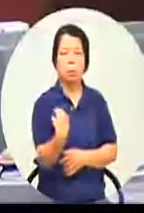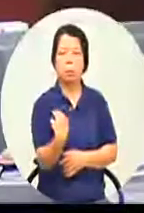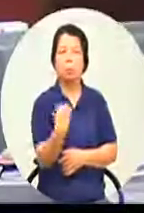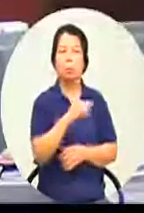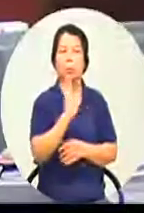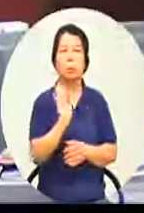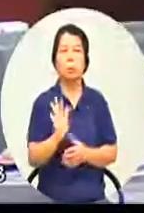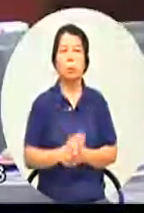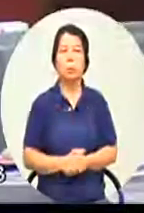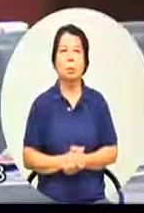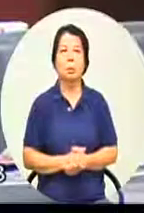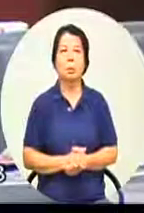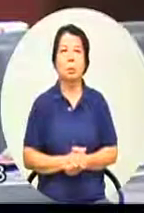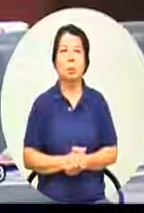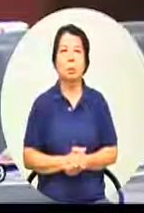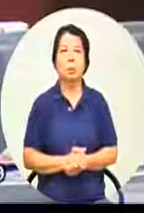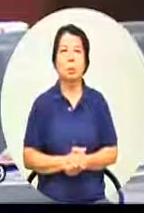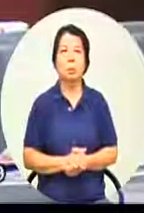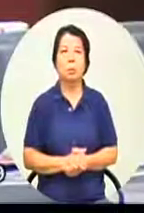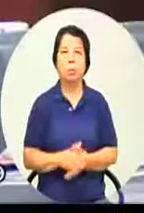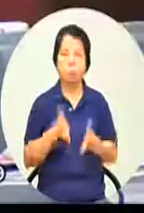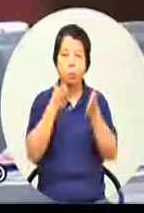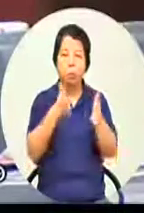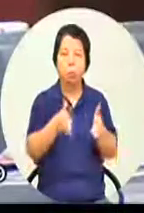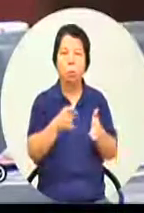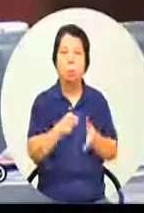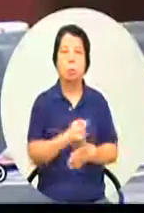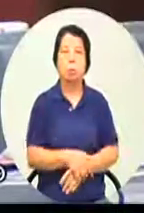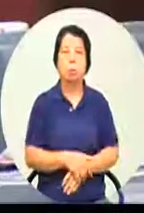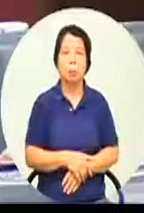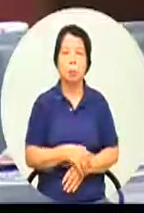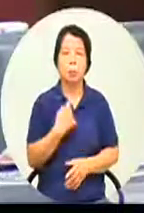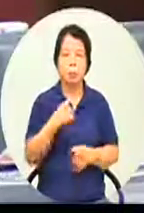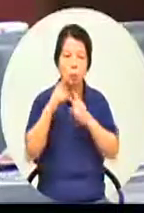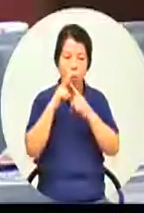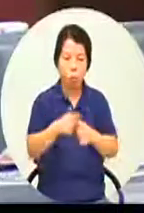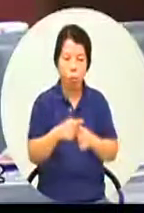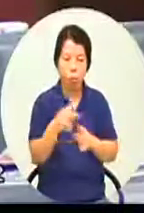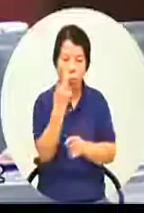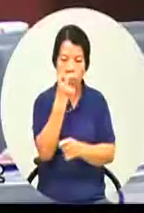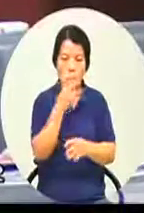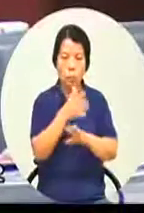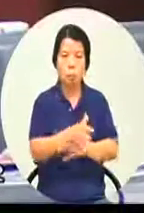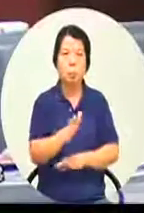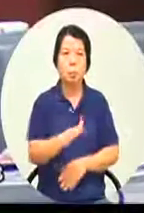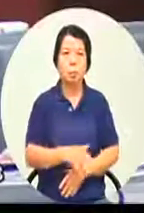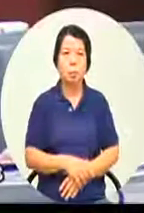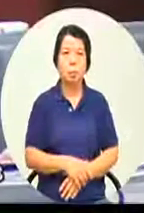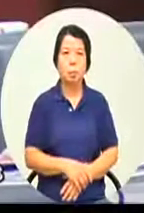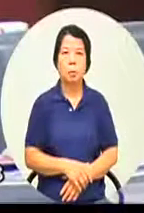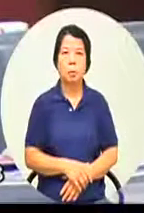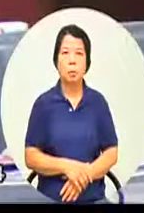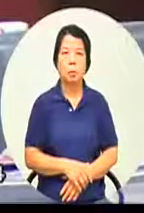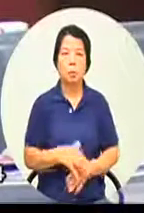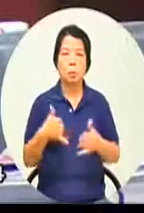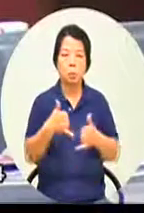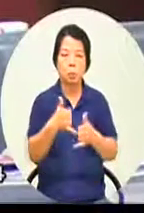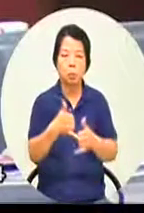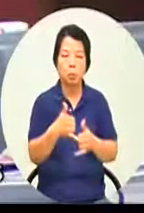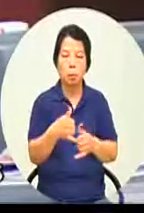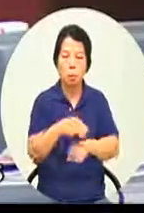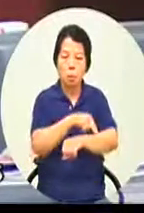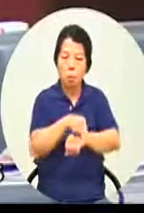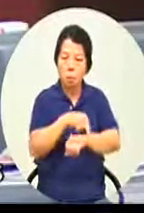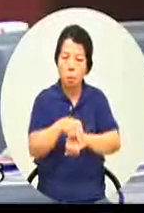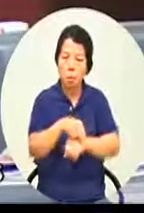圈圈走啊，所以这个部分我想我们之前会看过，有去会看过嘛，那这个路线你们有没有去研讨